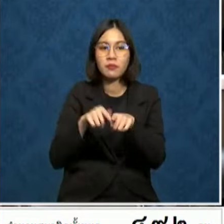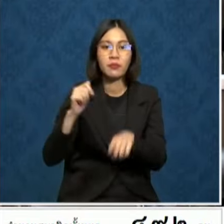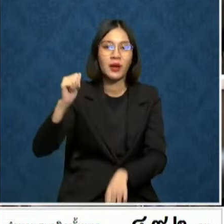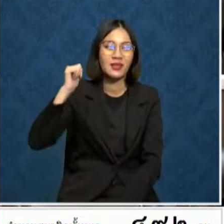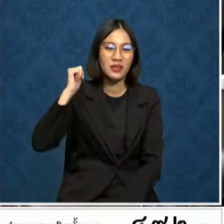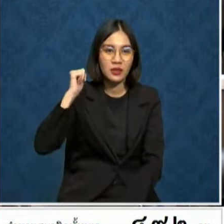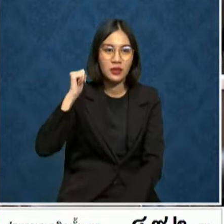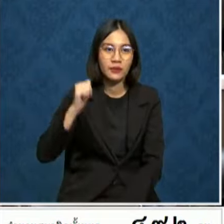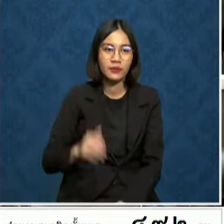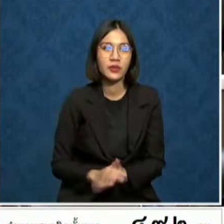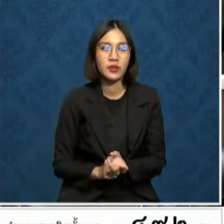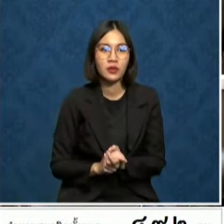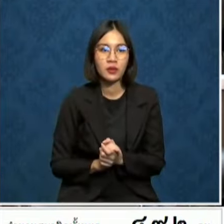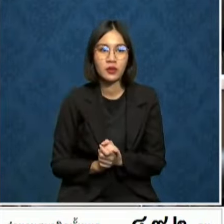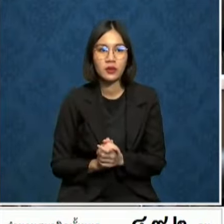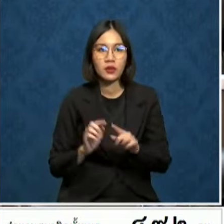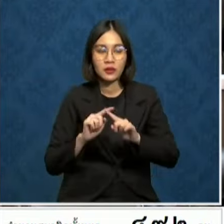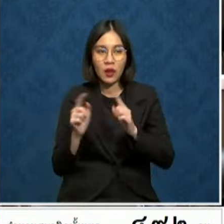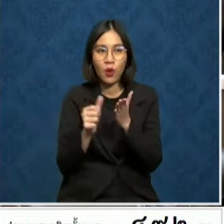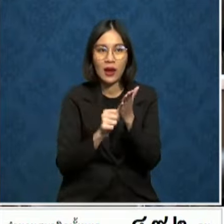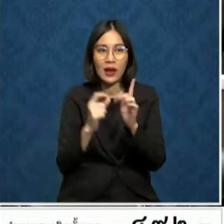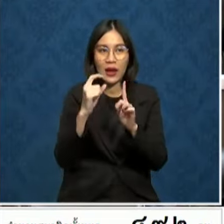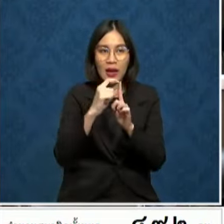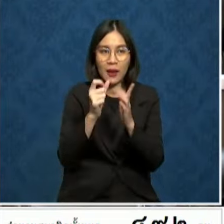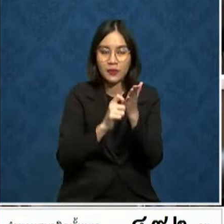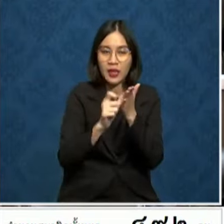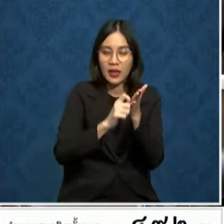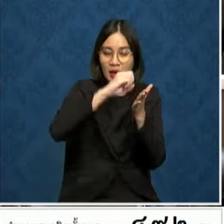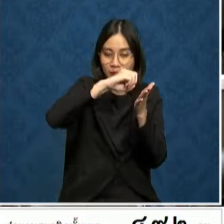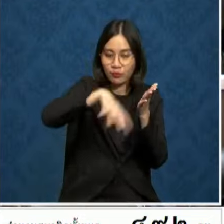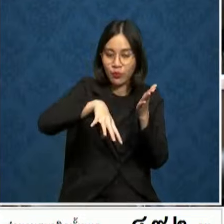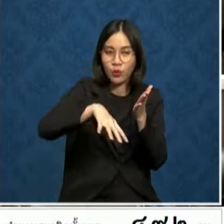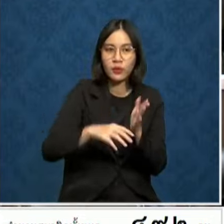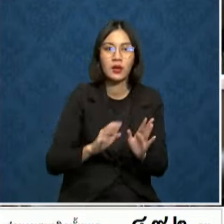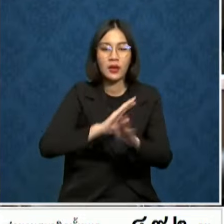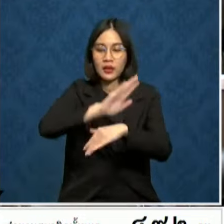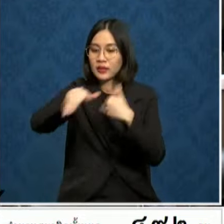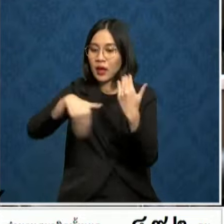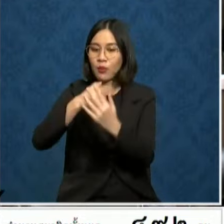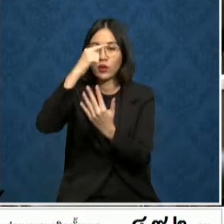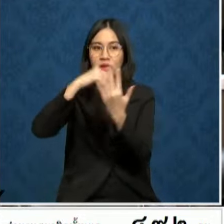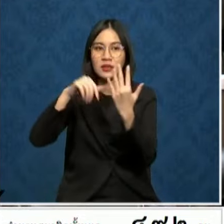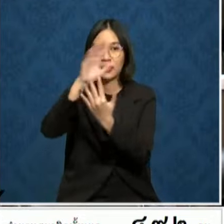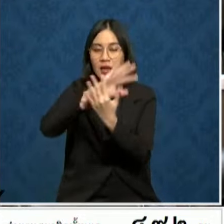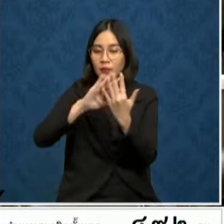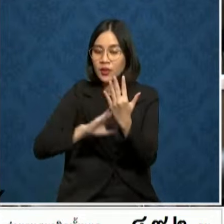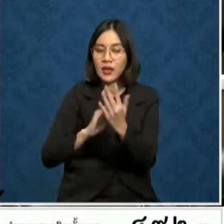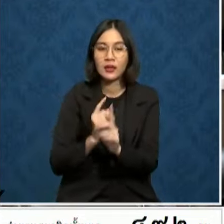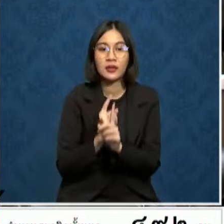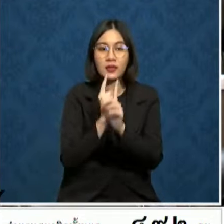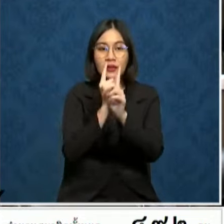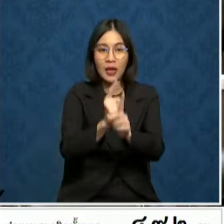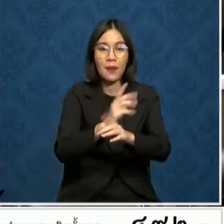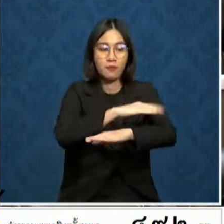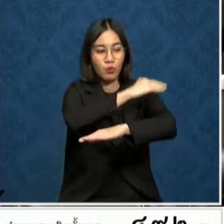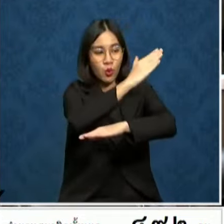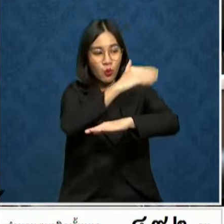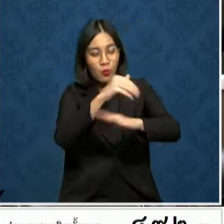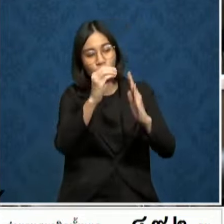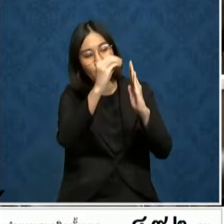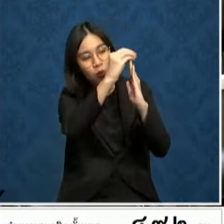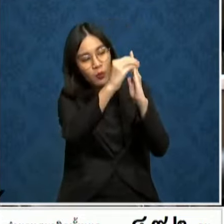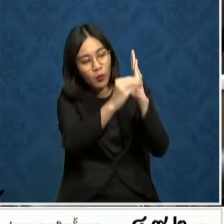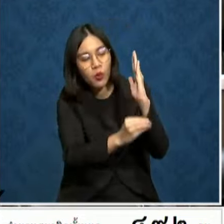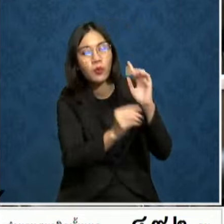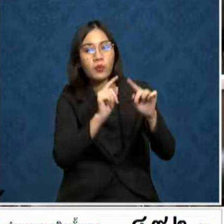ท่านประธานถึงแม้ว่าเราจะยติตรัดคำว่าชนเผ่าพื้นเมืนออกฉะนั้นทุกชาติพันธุ์ในประเทศไทยไม่ว่าจะตามขอบชายแดนนะครับ